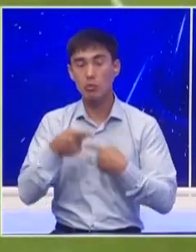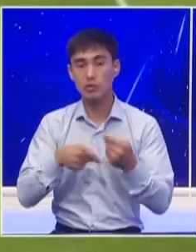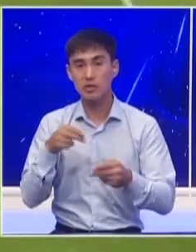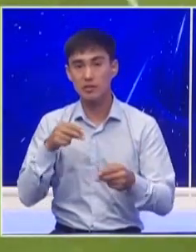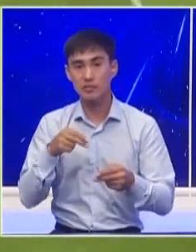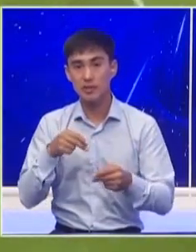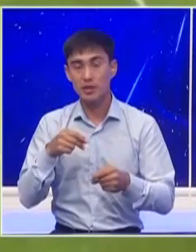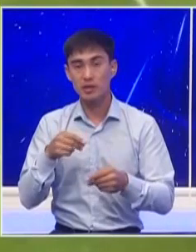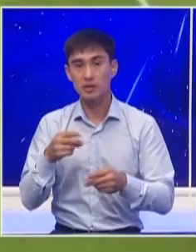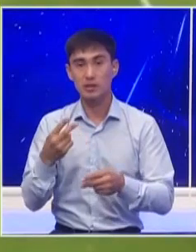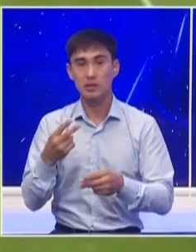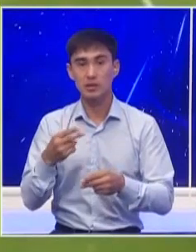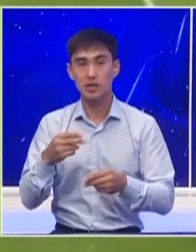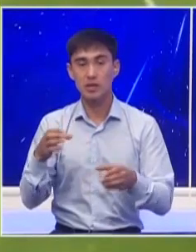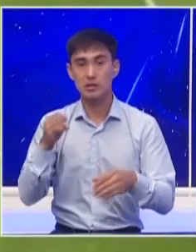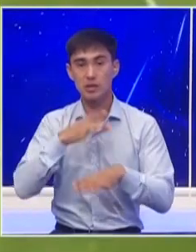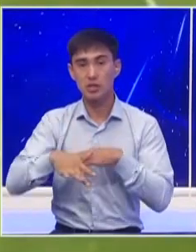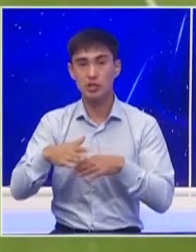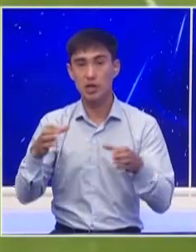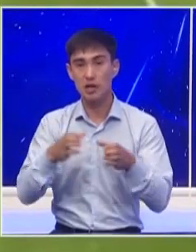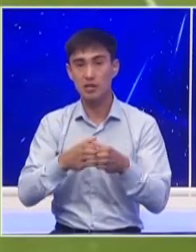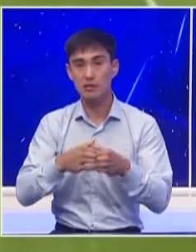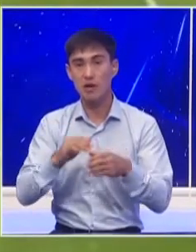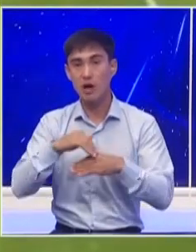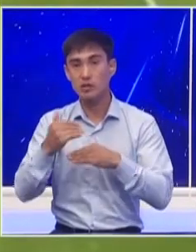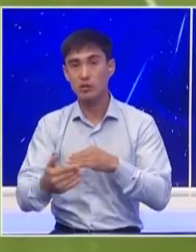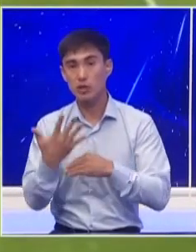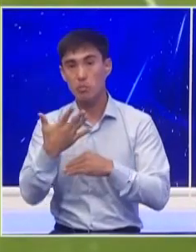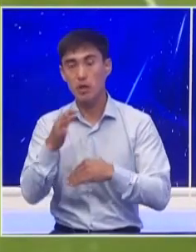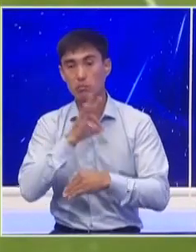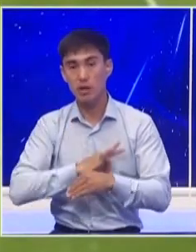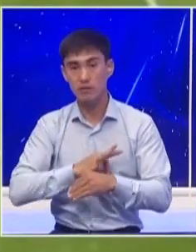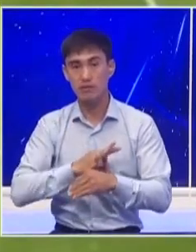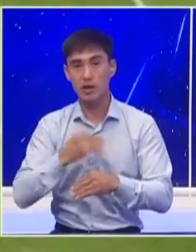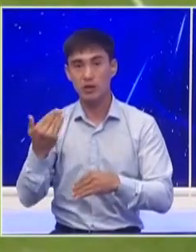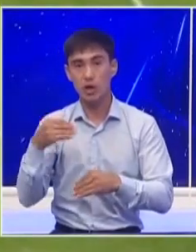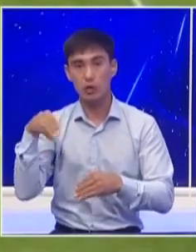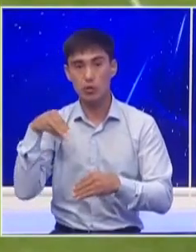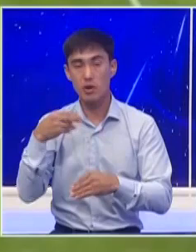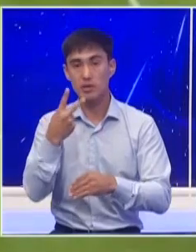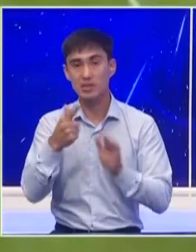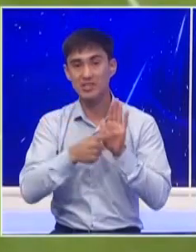неудачи столичный коллектив отстает от Актобе на 5 очков, а Тобол на 7 баллов.